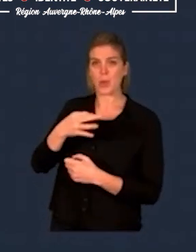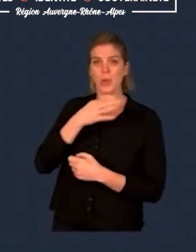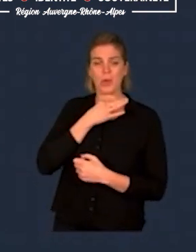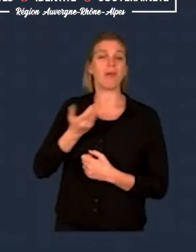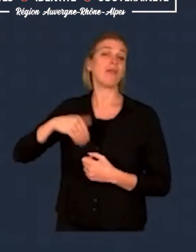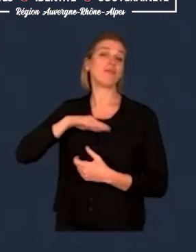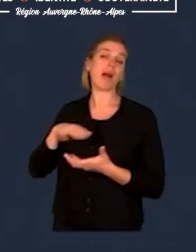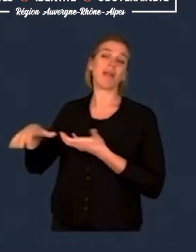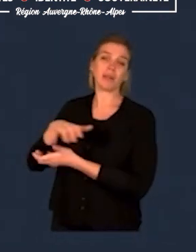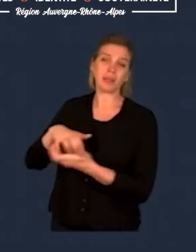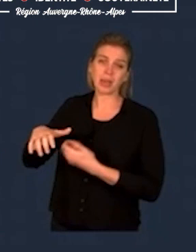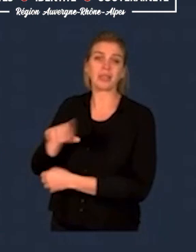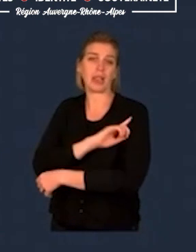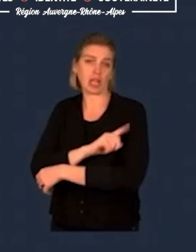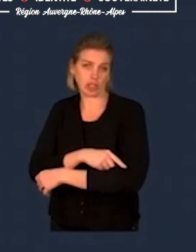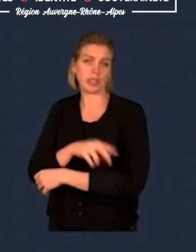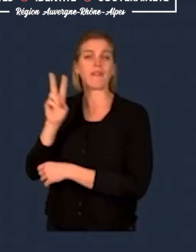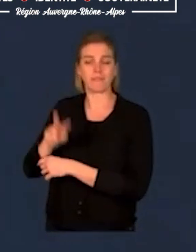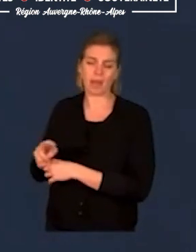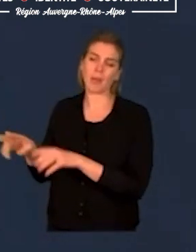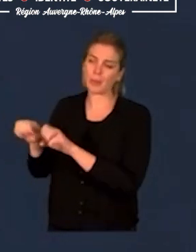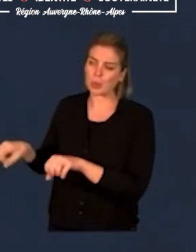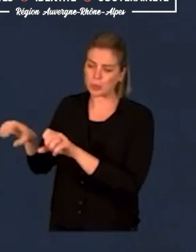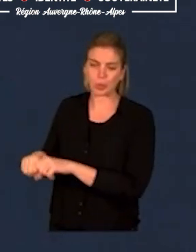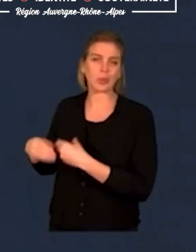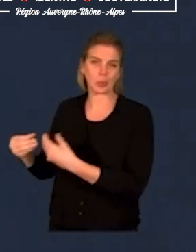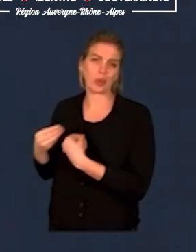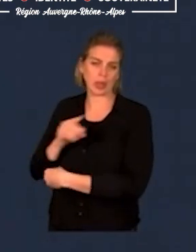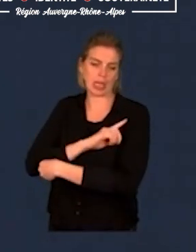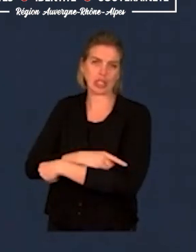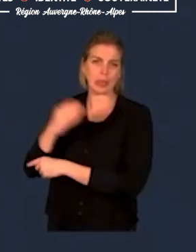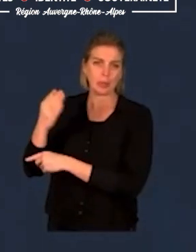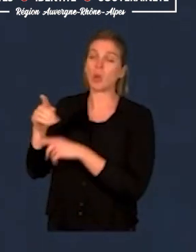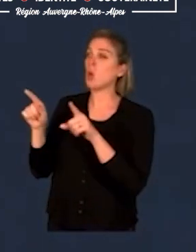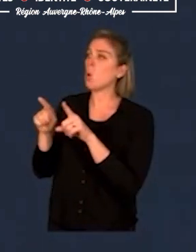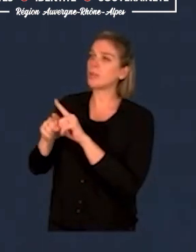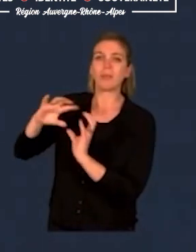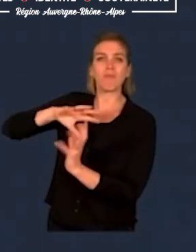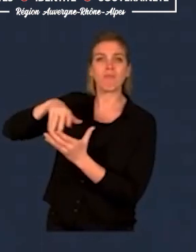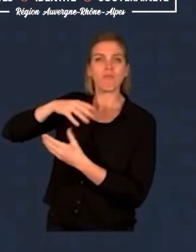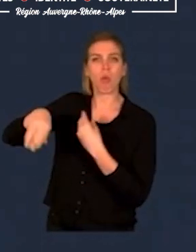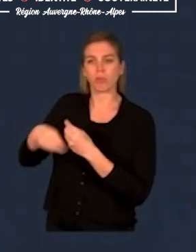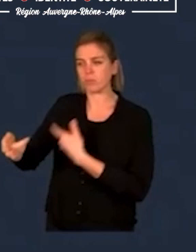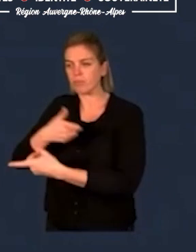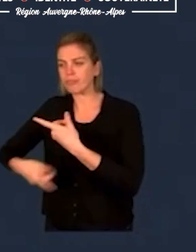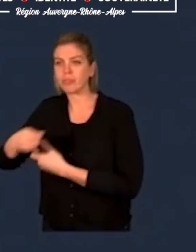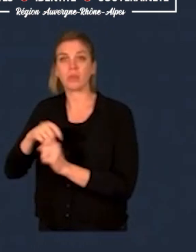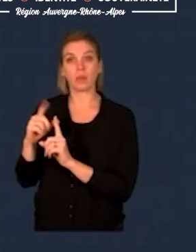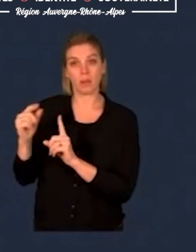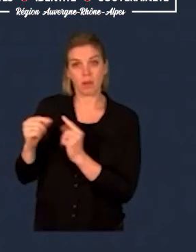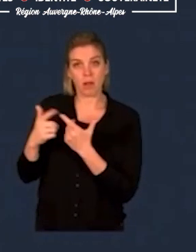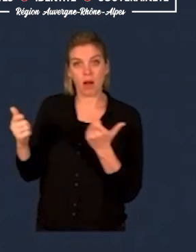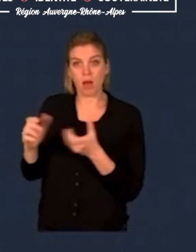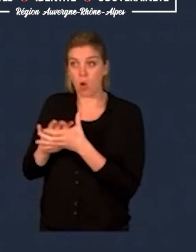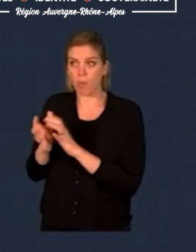crise énergétique, c'est une production très énergivore, à la tension du commerce mondial sur les grains, mais aussi au déficit pluviométrique